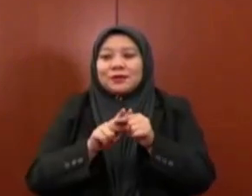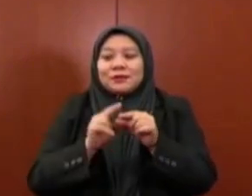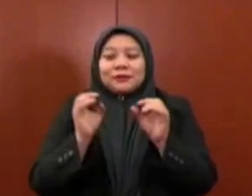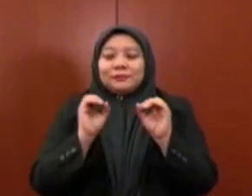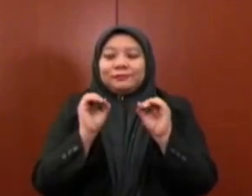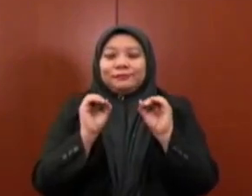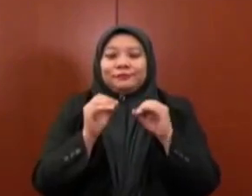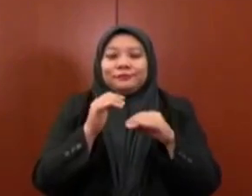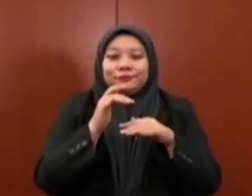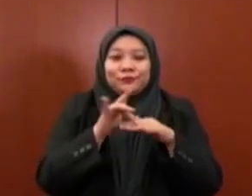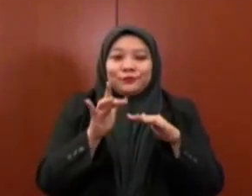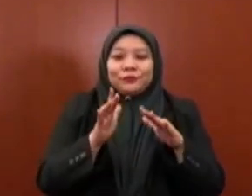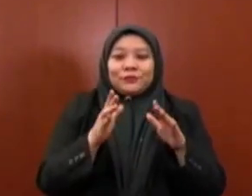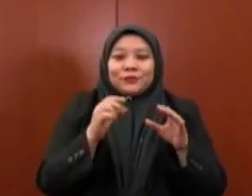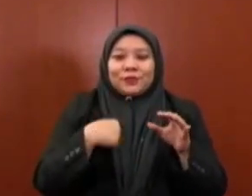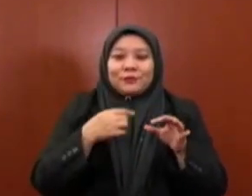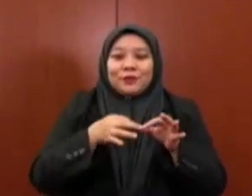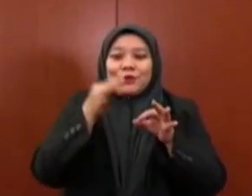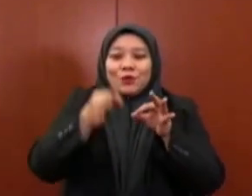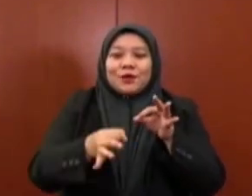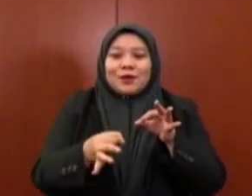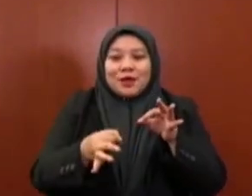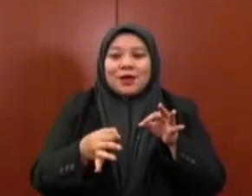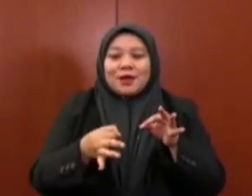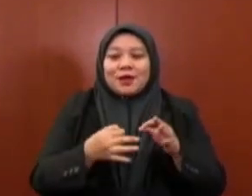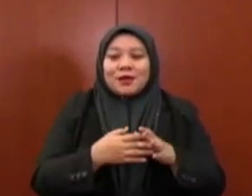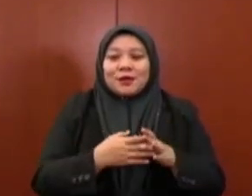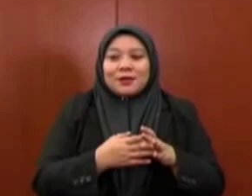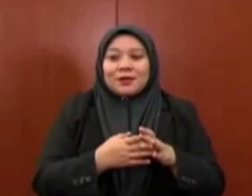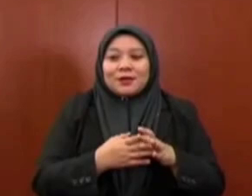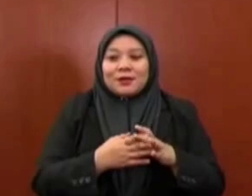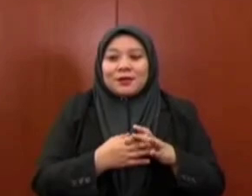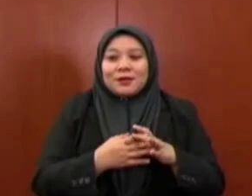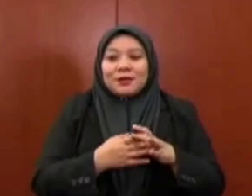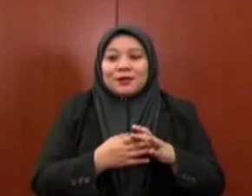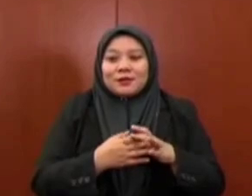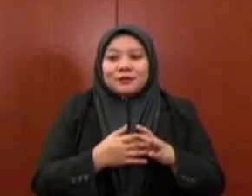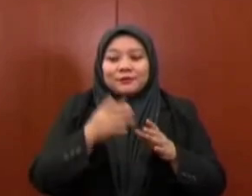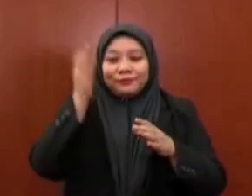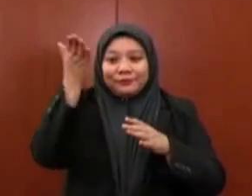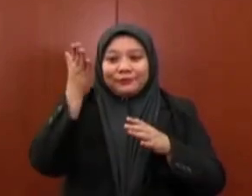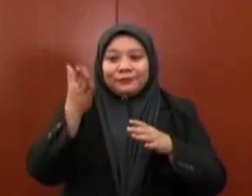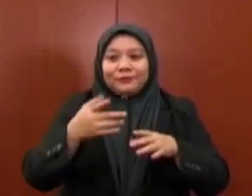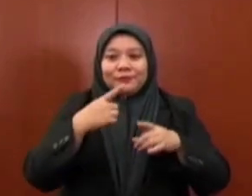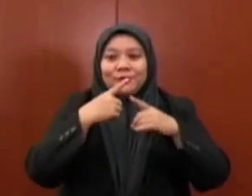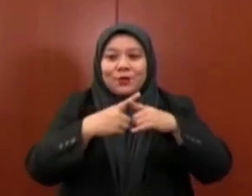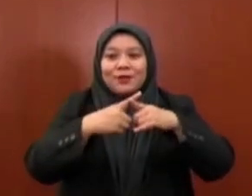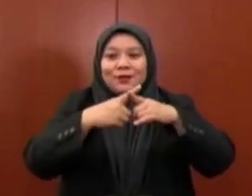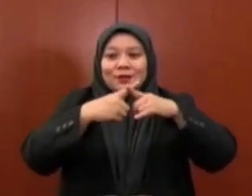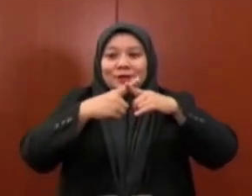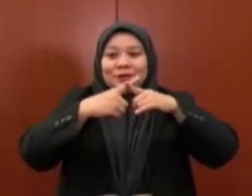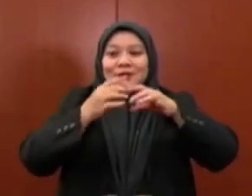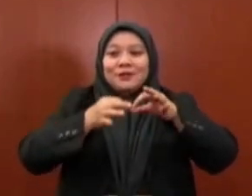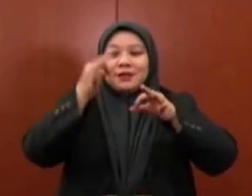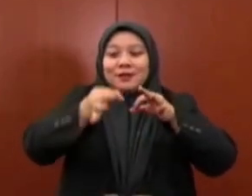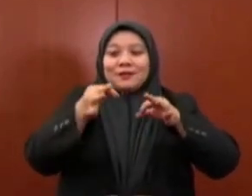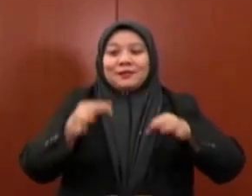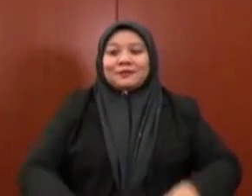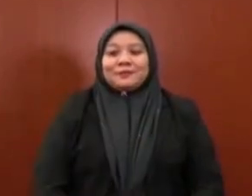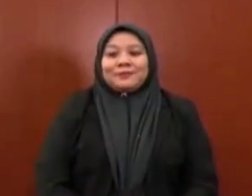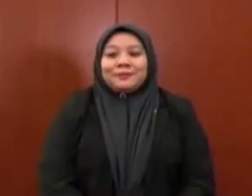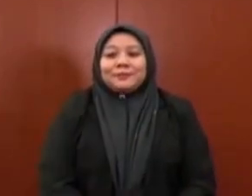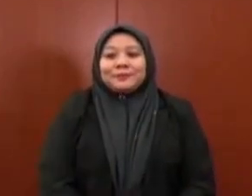ini, saya menangguhkan persidangan hari ini ke satu masa yang akan Tuan ditetapkan Speaker. Kelak. Dewan ditangguhkan. Tuan Speaker, saya nak